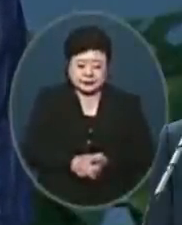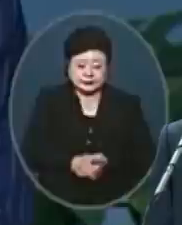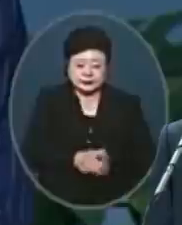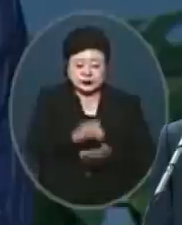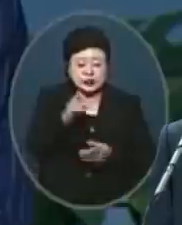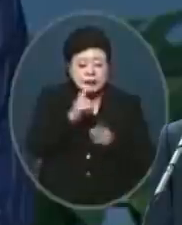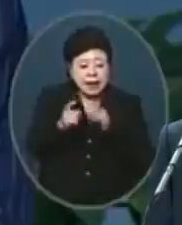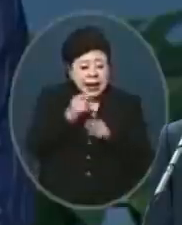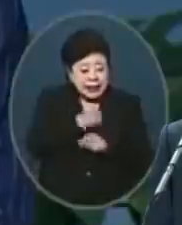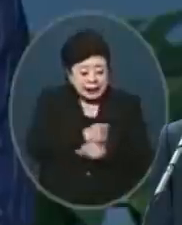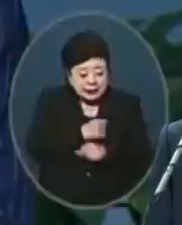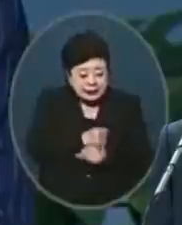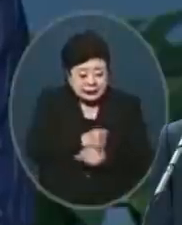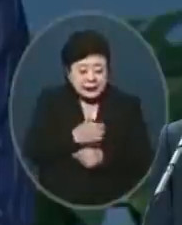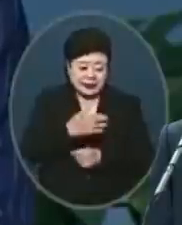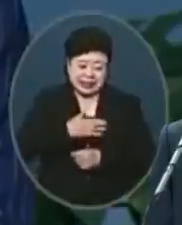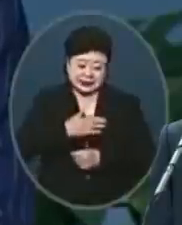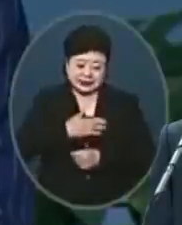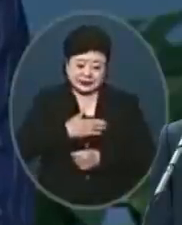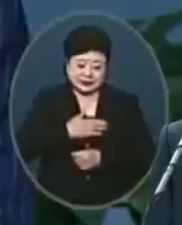네가 말하기를 나는